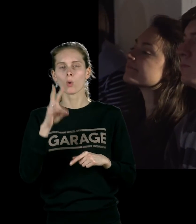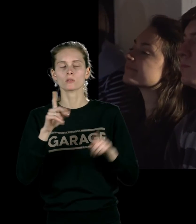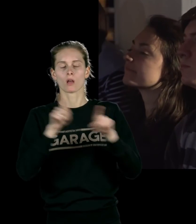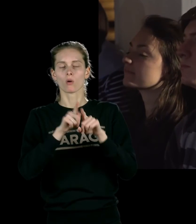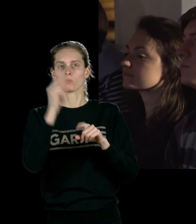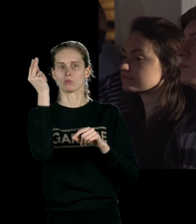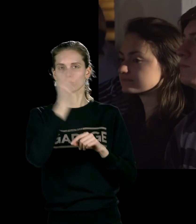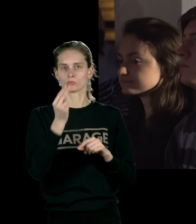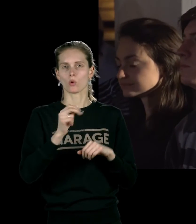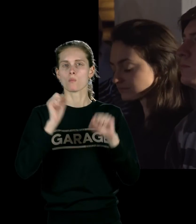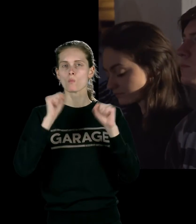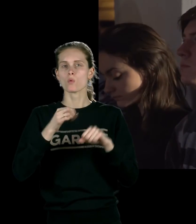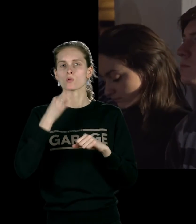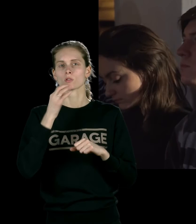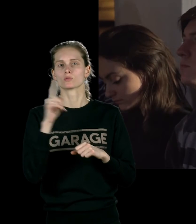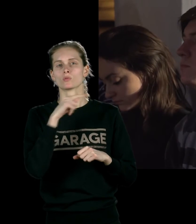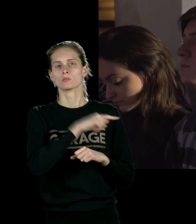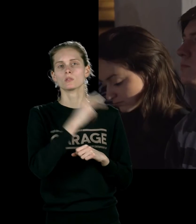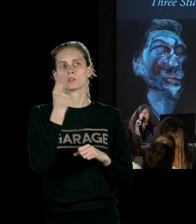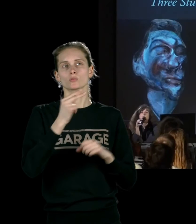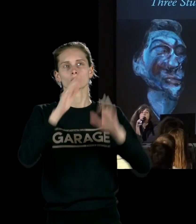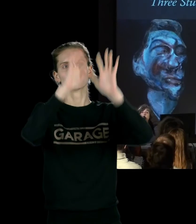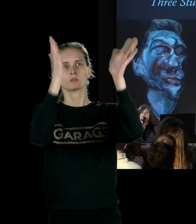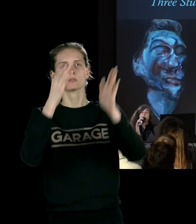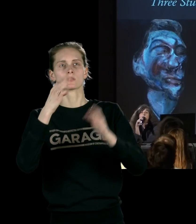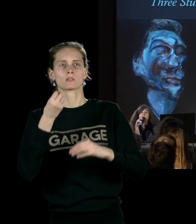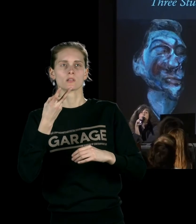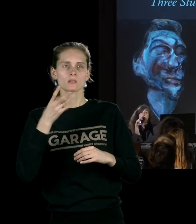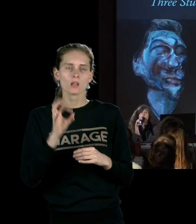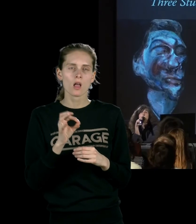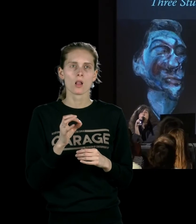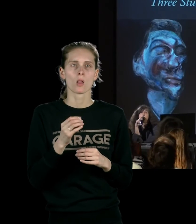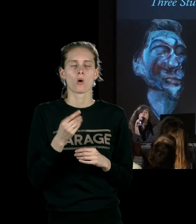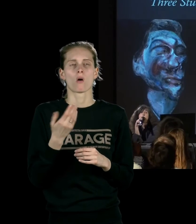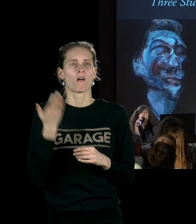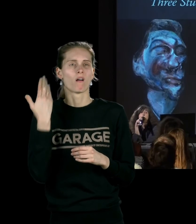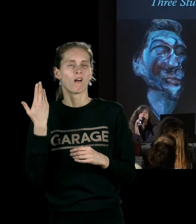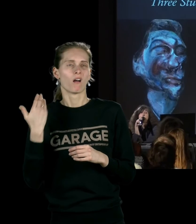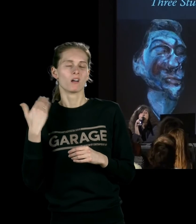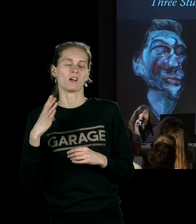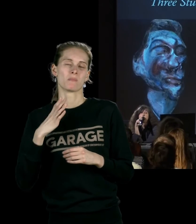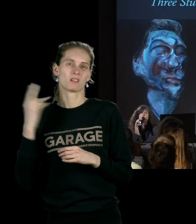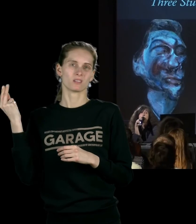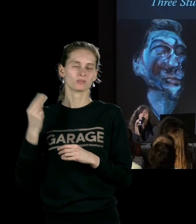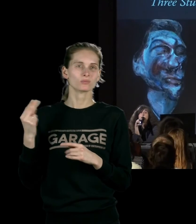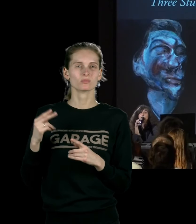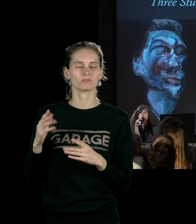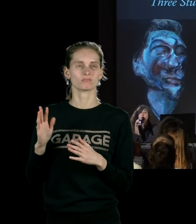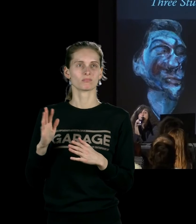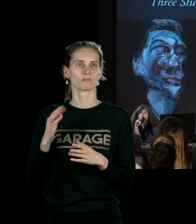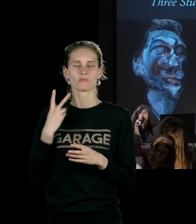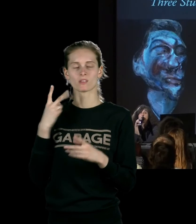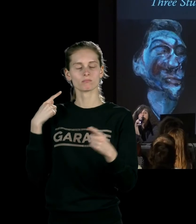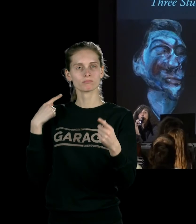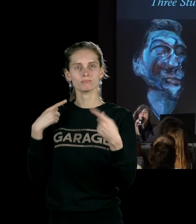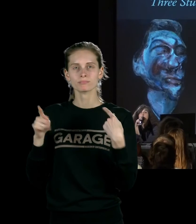от всей живописи предыдущих эпох, он представляет тело не как тело объекта, а тело